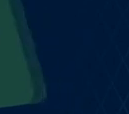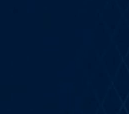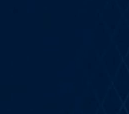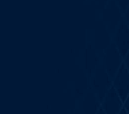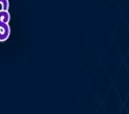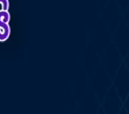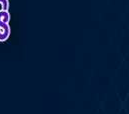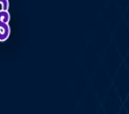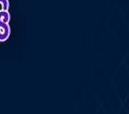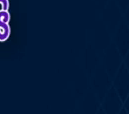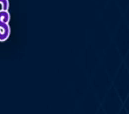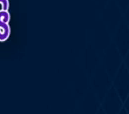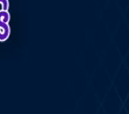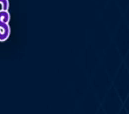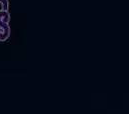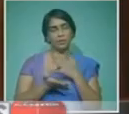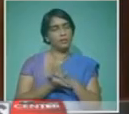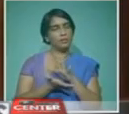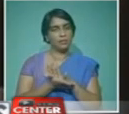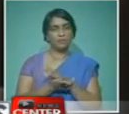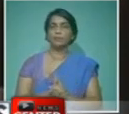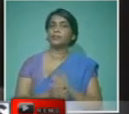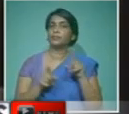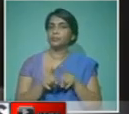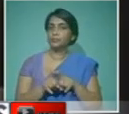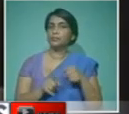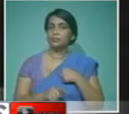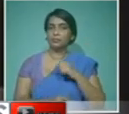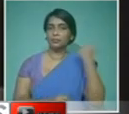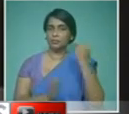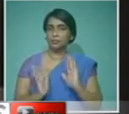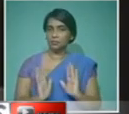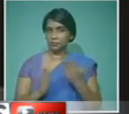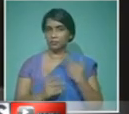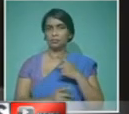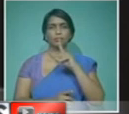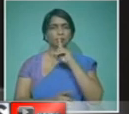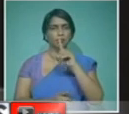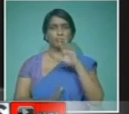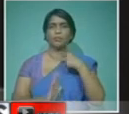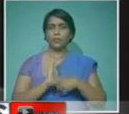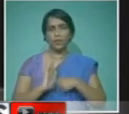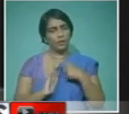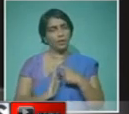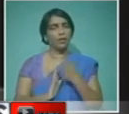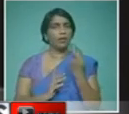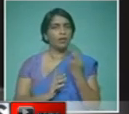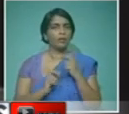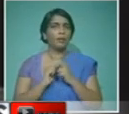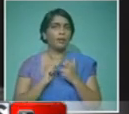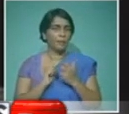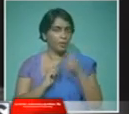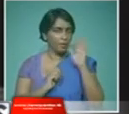077 133 55 11 AIC campus ජාතිය දුව දරුවන් වෙනුවෙන්මයි ඒ වගේම අපි මම කතාව ආරම්භයේදීම සඳහන් කරන්නට අවශ්‍යයි මේ රටේ ආර්ථික ගැටලුවක් තියෙන